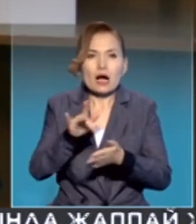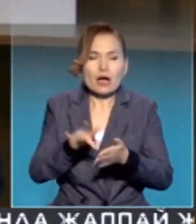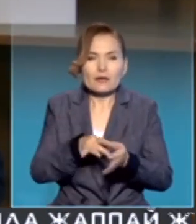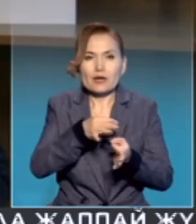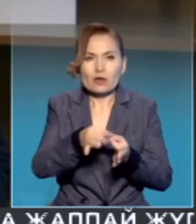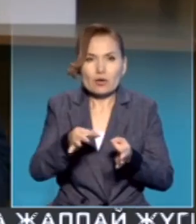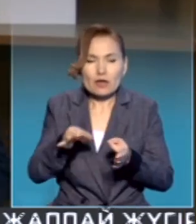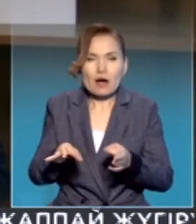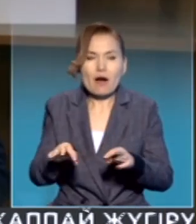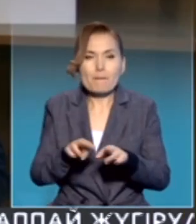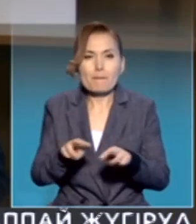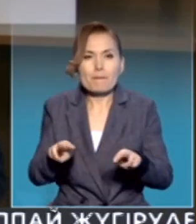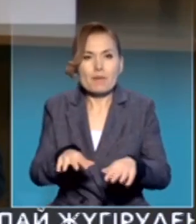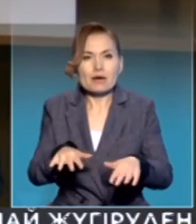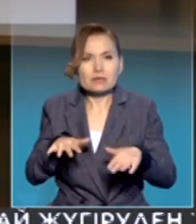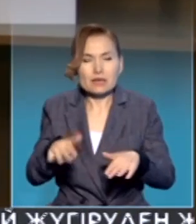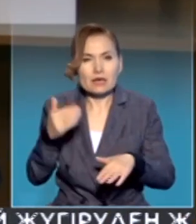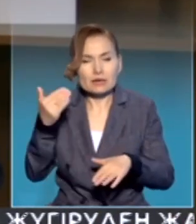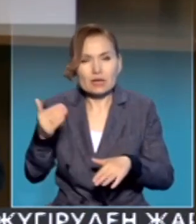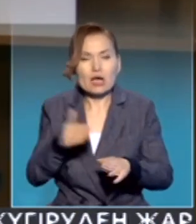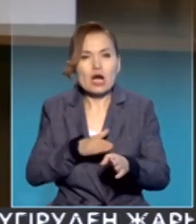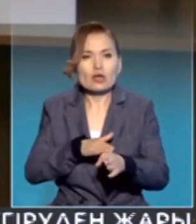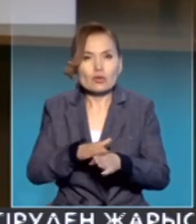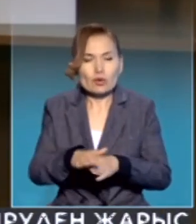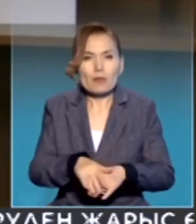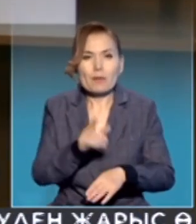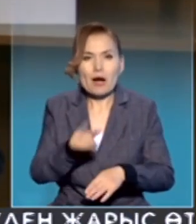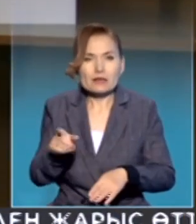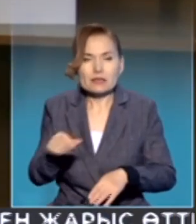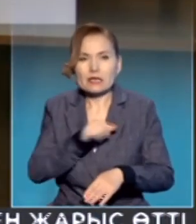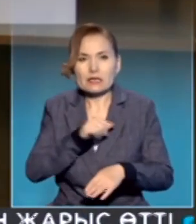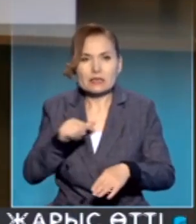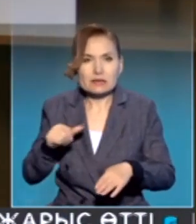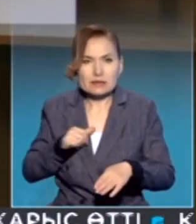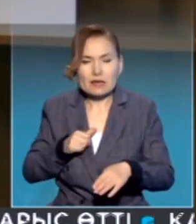аудандық мәслихаттар олар толығымен